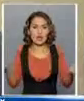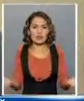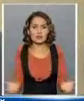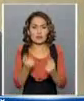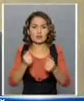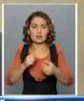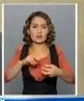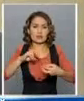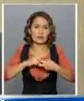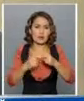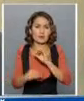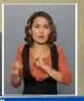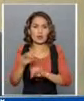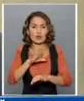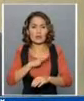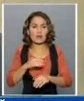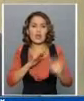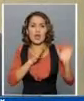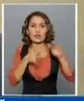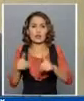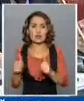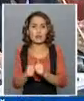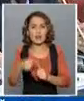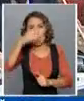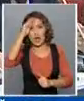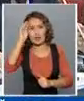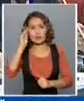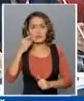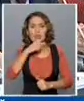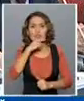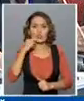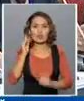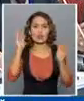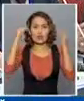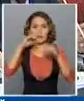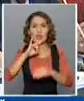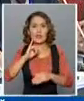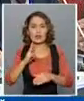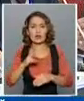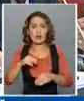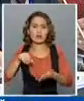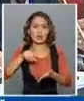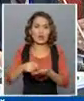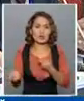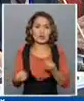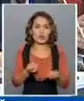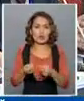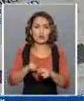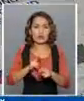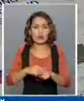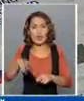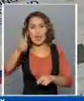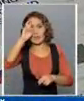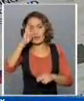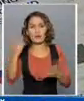үшін тыңғылықты жұмыстар атқару. Оған теңізді жағалай қоныстанған Әзербайжан, Ресей, Түркменстан және Иранның өкілдері қатысты. Кеңесте ағымдағы